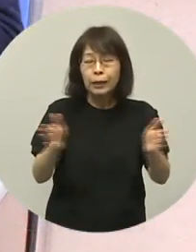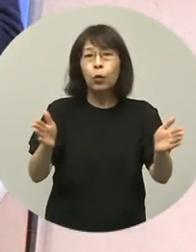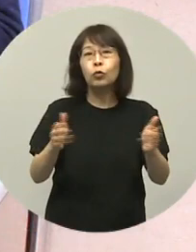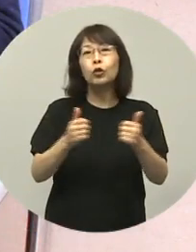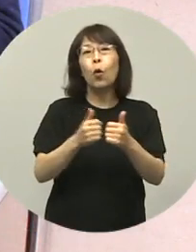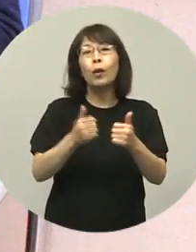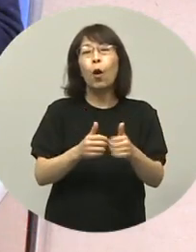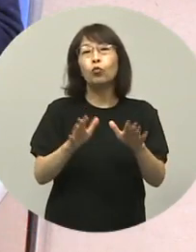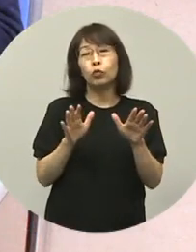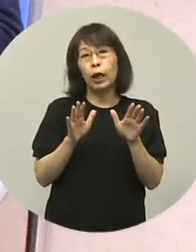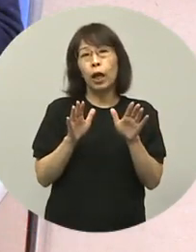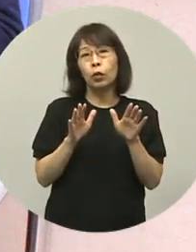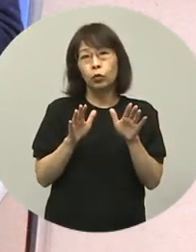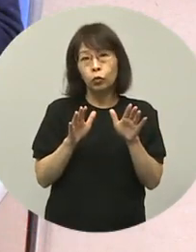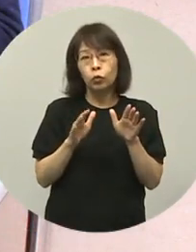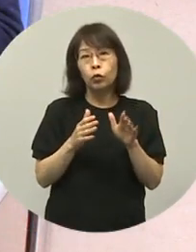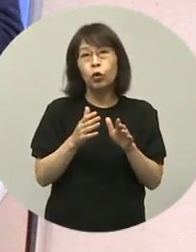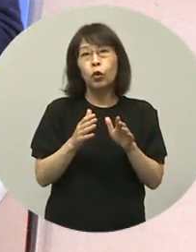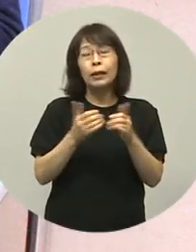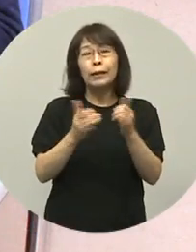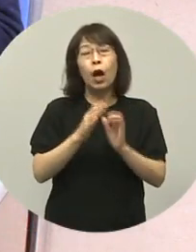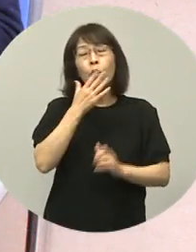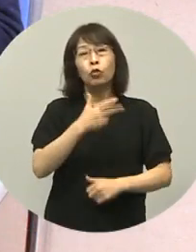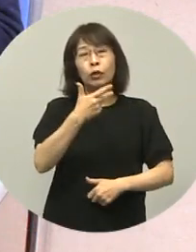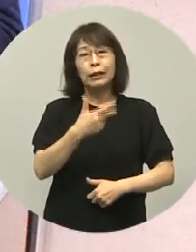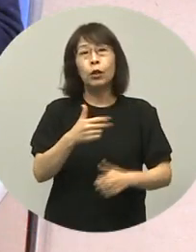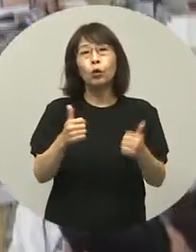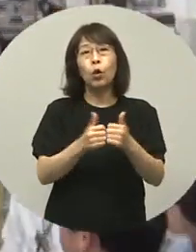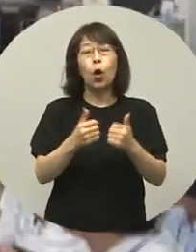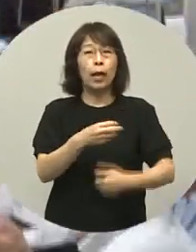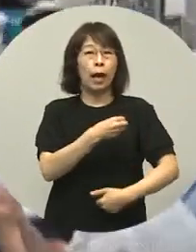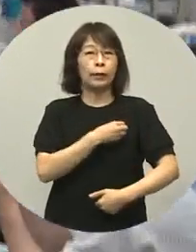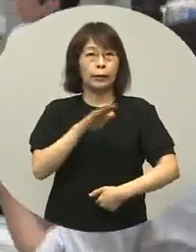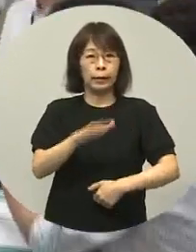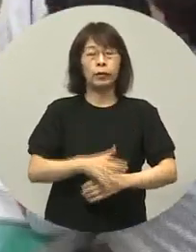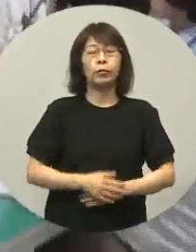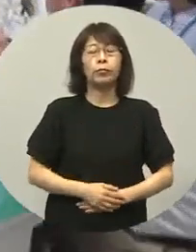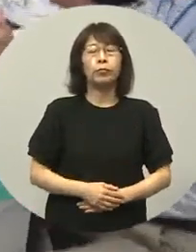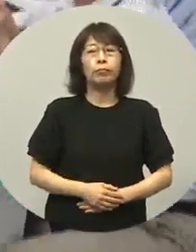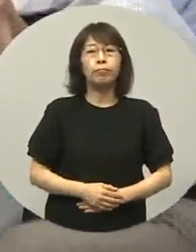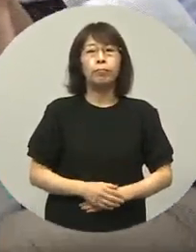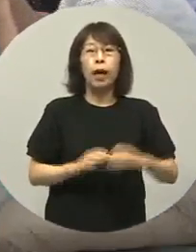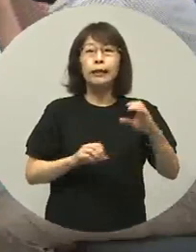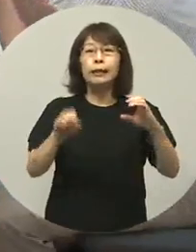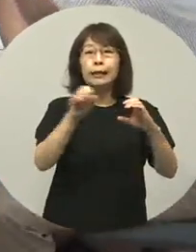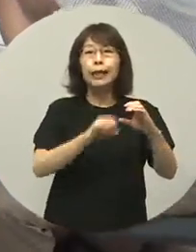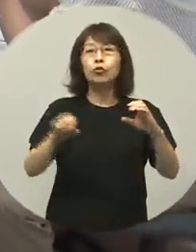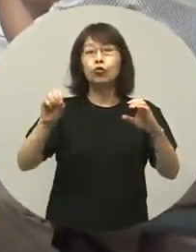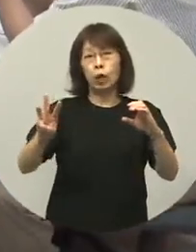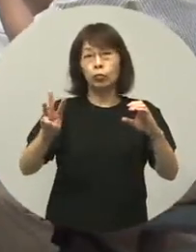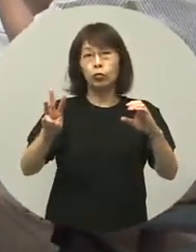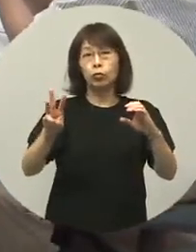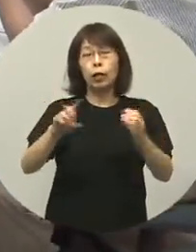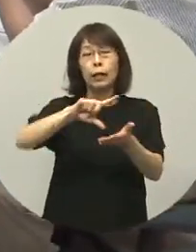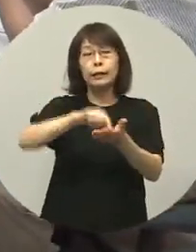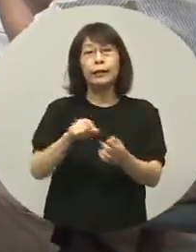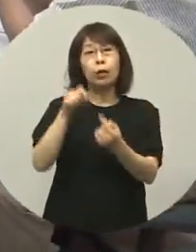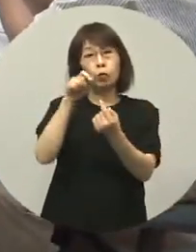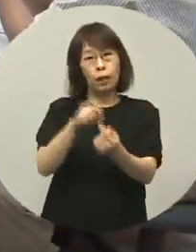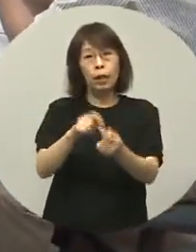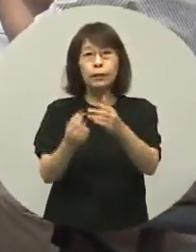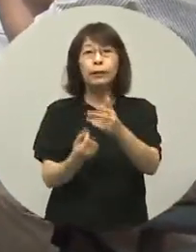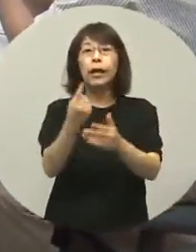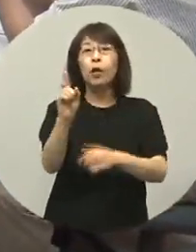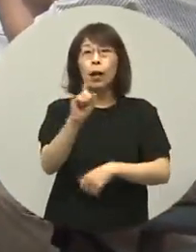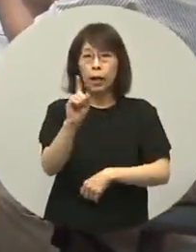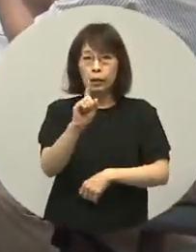をお受けする、そういった福祉の相談員という形になっております。 では、この CSW が地域に設置されるきっか